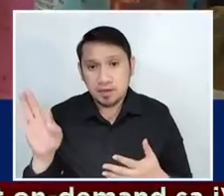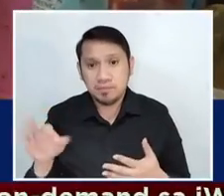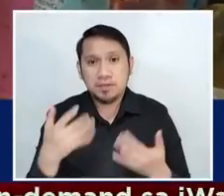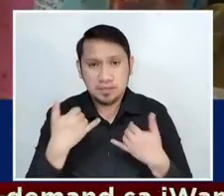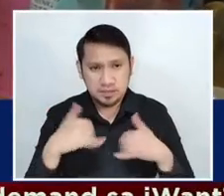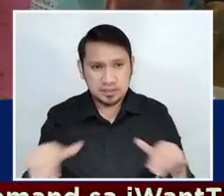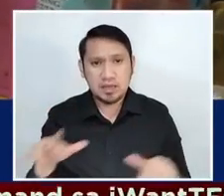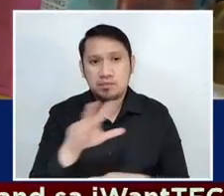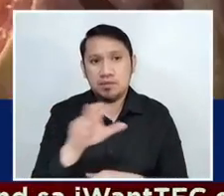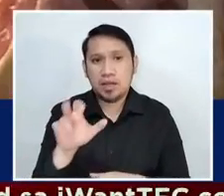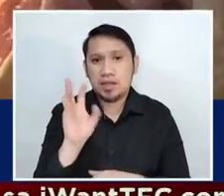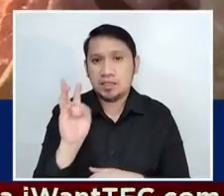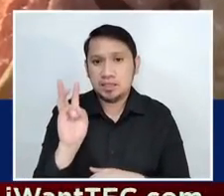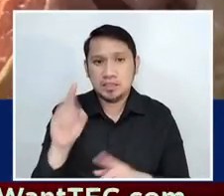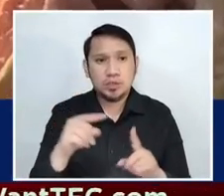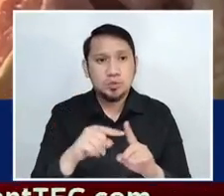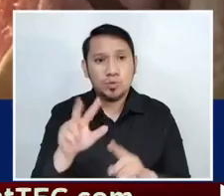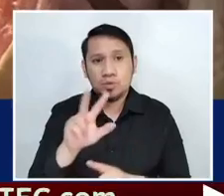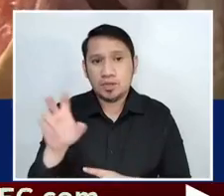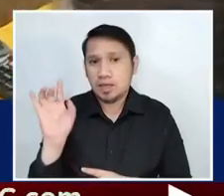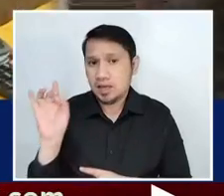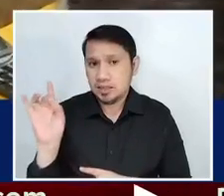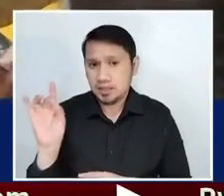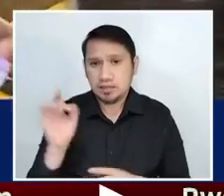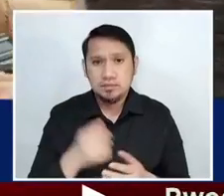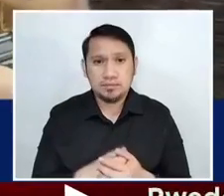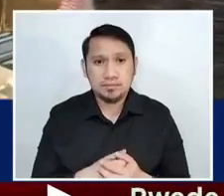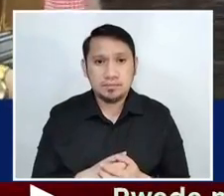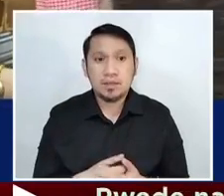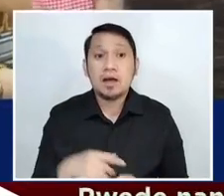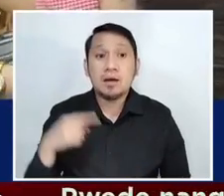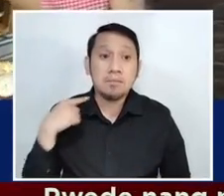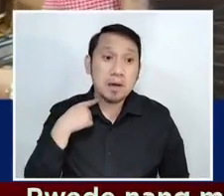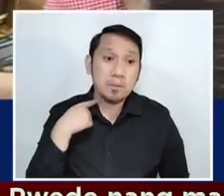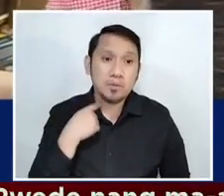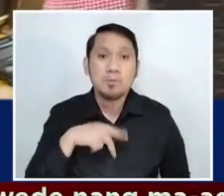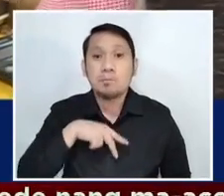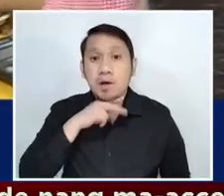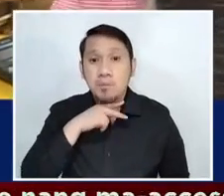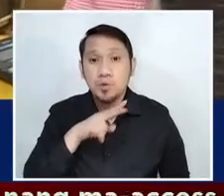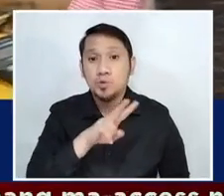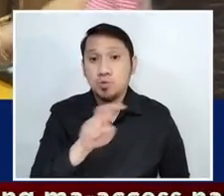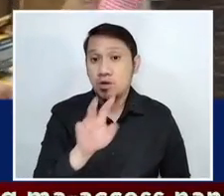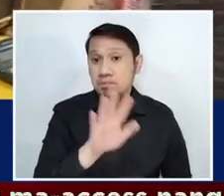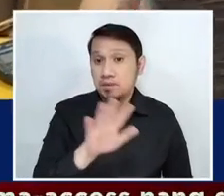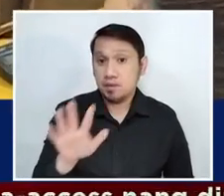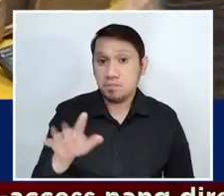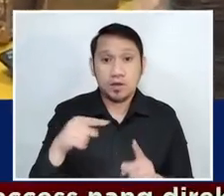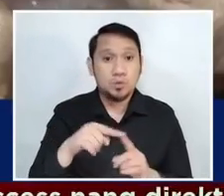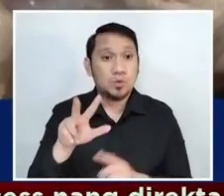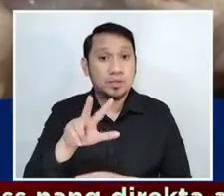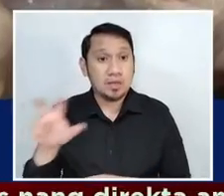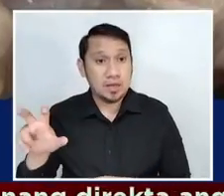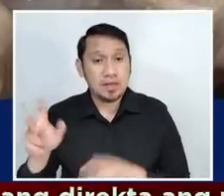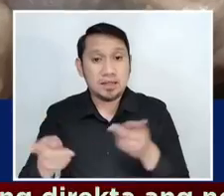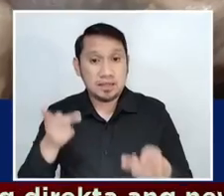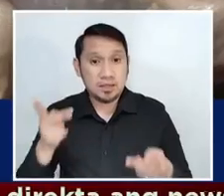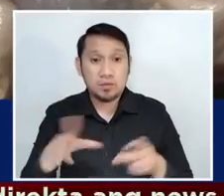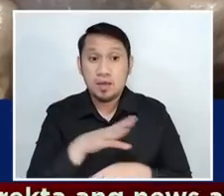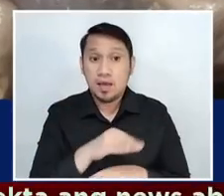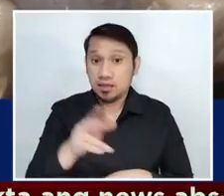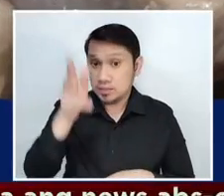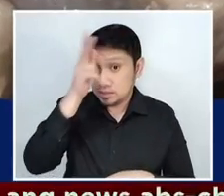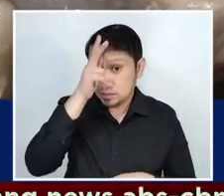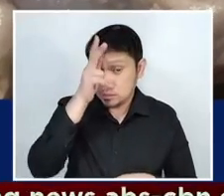pesos hanggang 380 pesos ang kilo. Baboy na nasa 255 hanggang 300 pesos per kilo at manok na